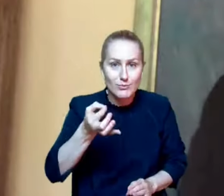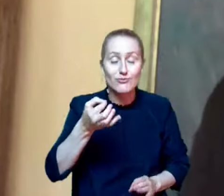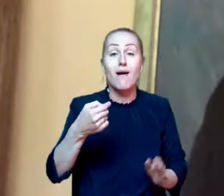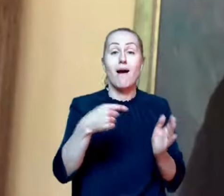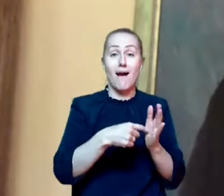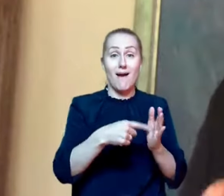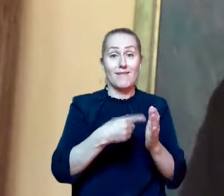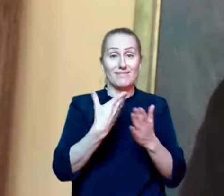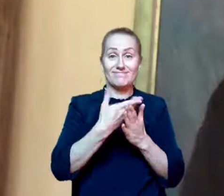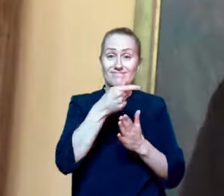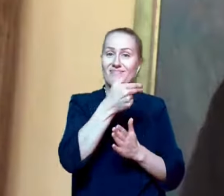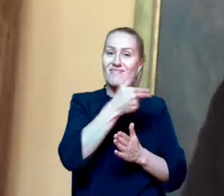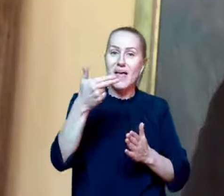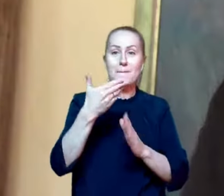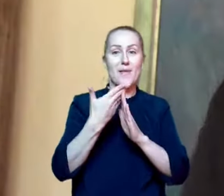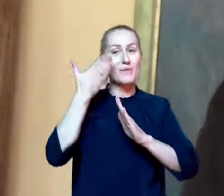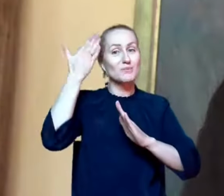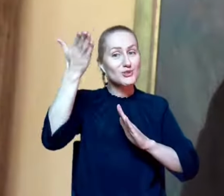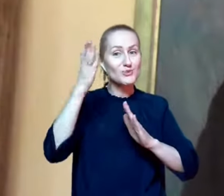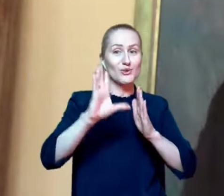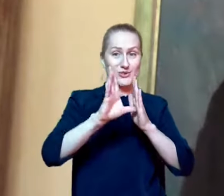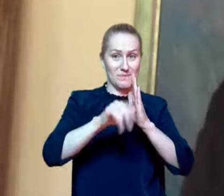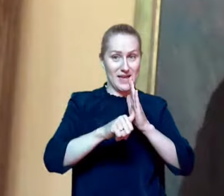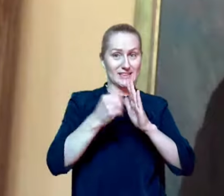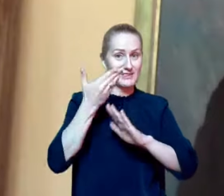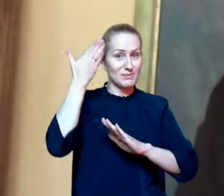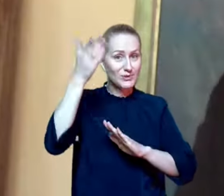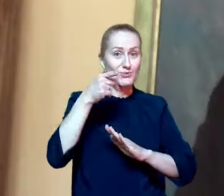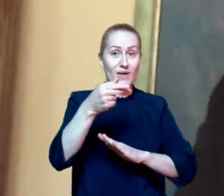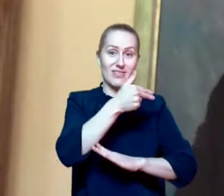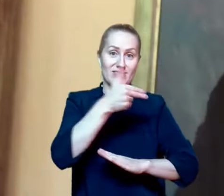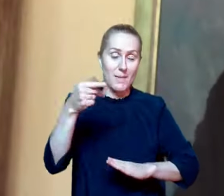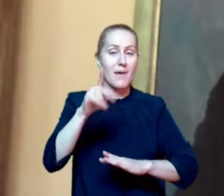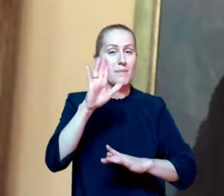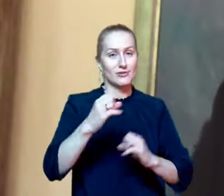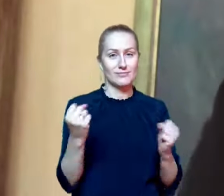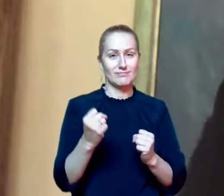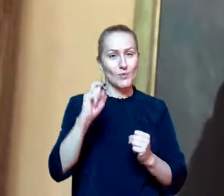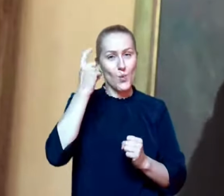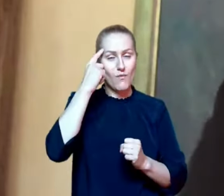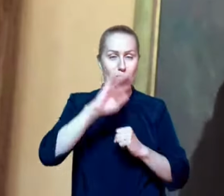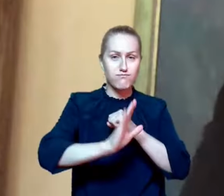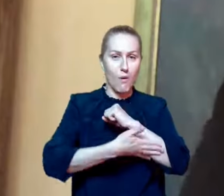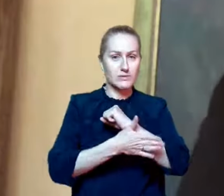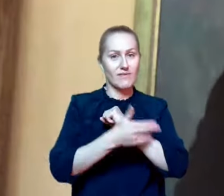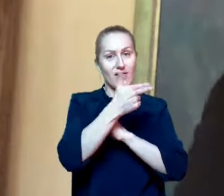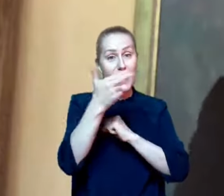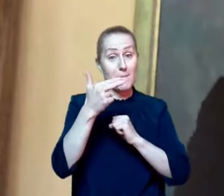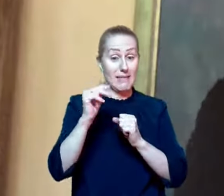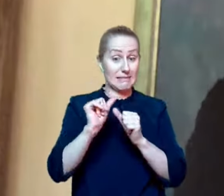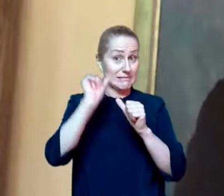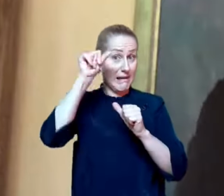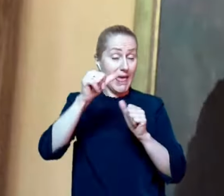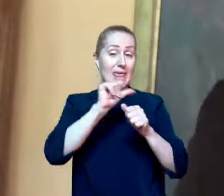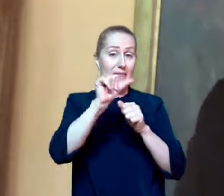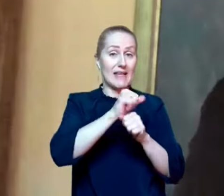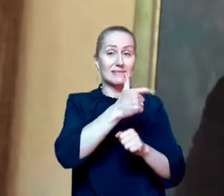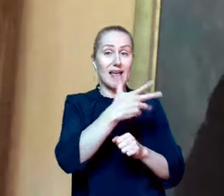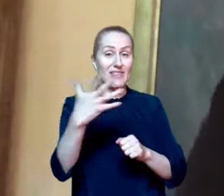ten temat przyszłości, miast przyszłości będzie wiodącym tematem 11 edycji Światowego